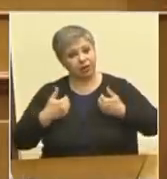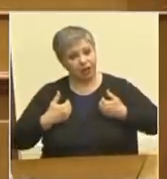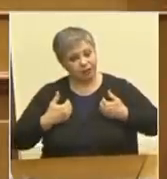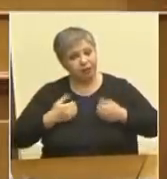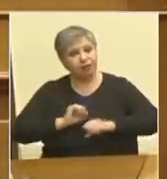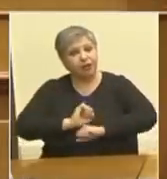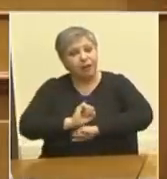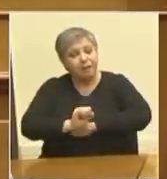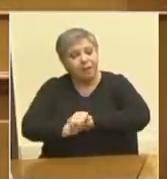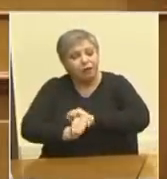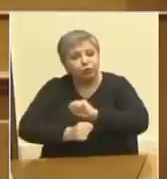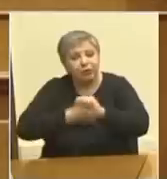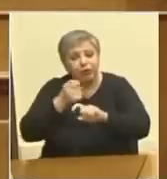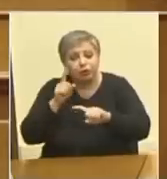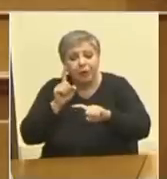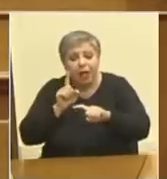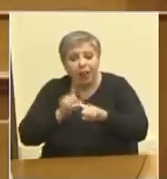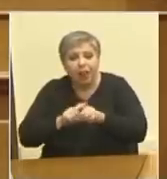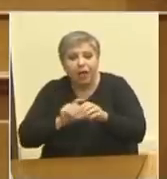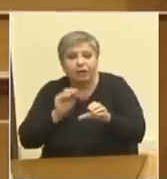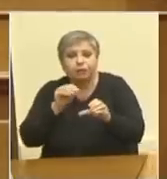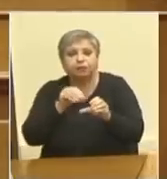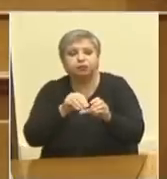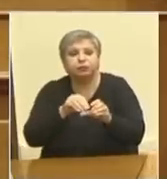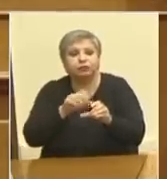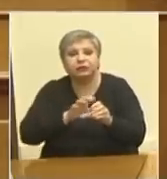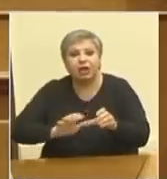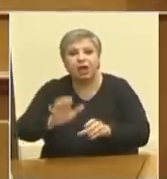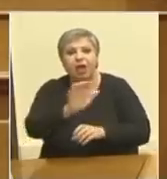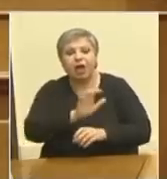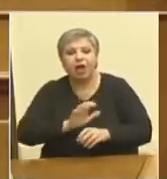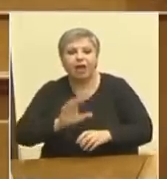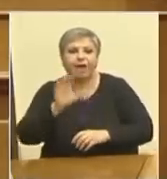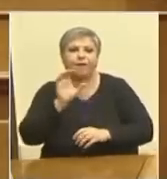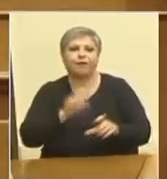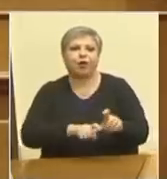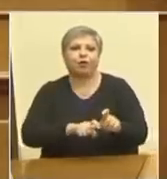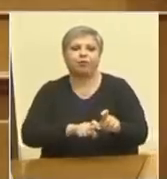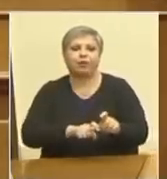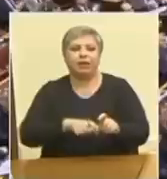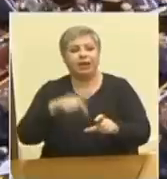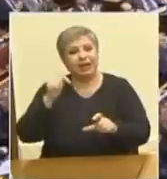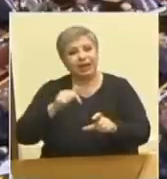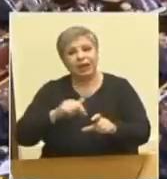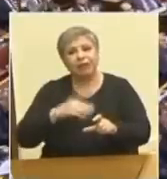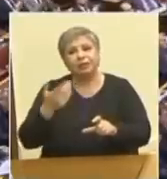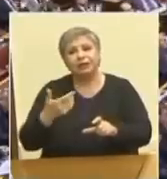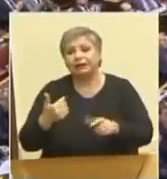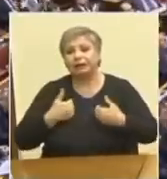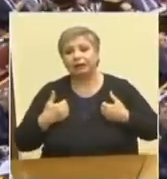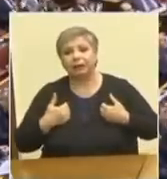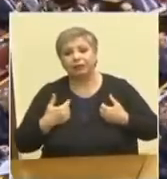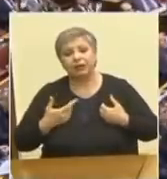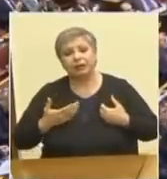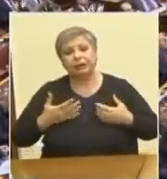αγωνιζόμασταν να κρατήσουμε τη χώρα στην Ευρώπη με κόστος, δεν το γνωρίζαμε? Τι ήμασταν εμείς, δηλαδή? Μαζοχιστές είμαστε να επιβάλλαμε